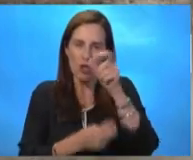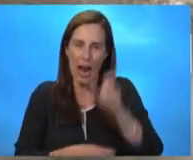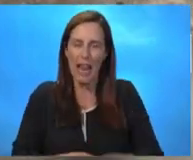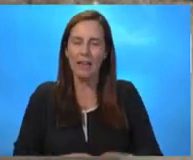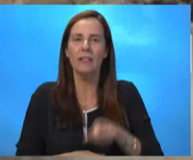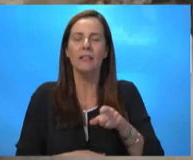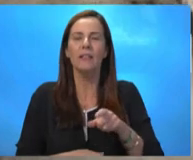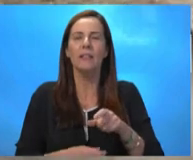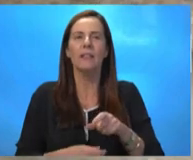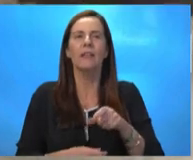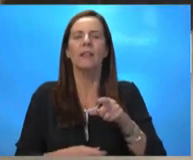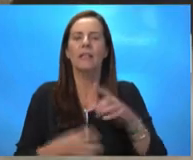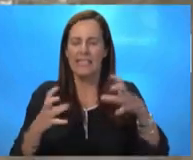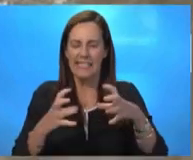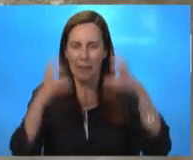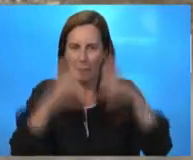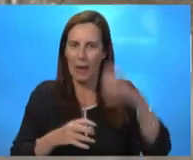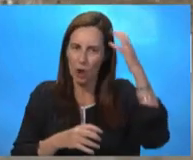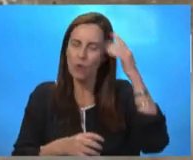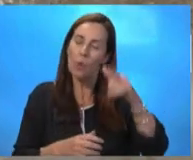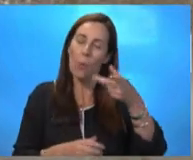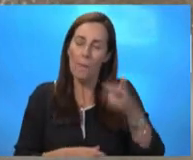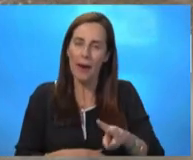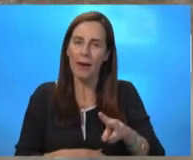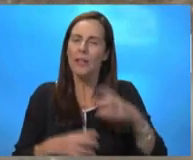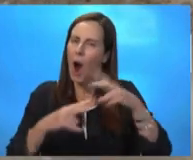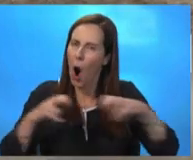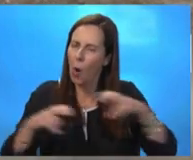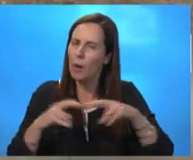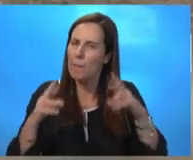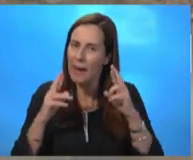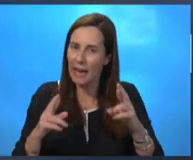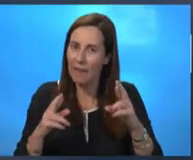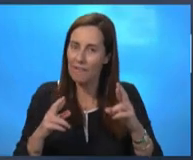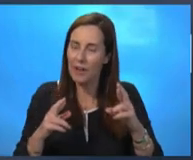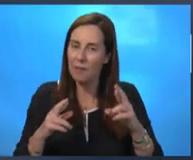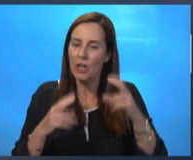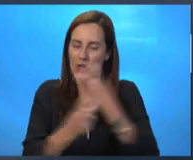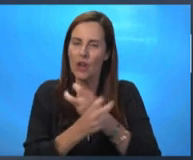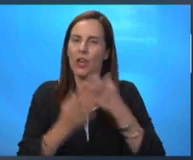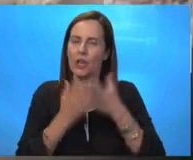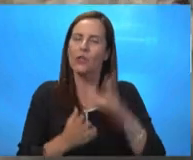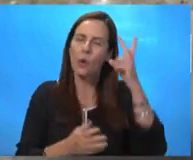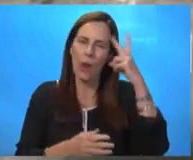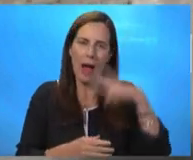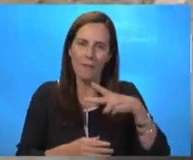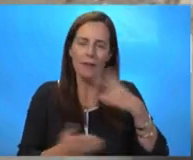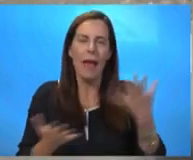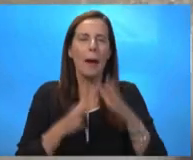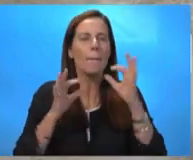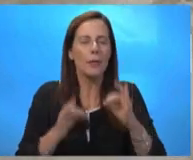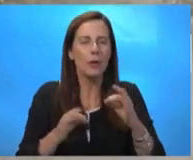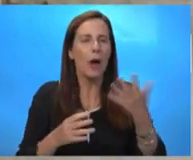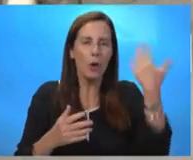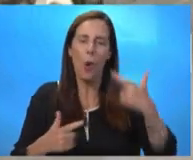סלע ריסק לו את הגולגולת, מזה הוא כנראה מת. החוקרים מקווים שהשלד יעזור להם להבין איך בדיוק התנהלו